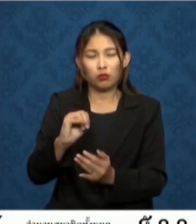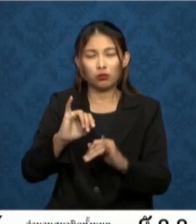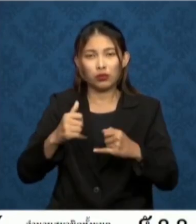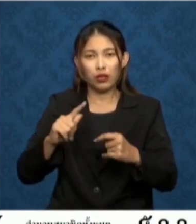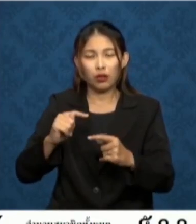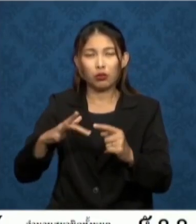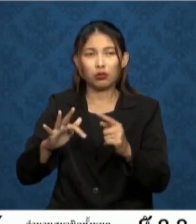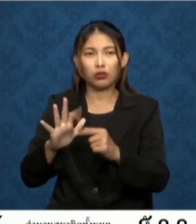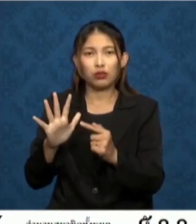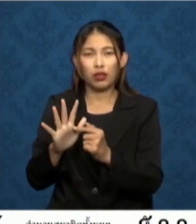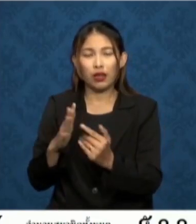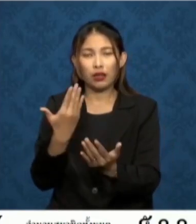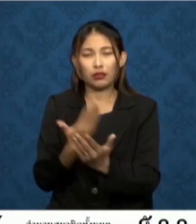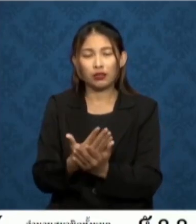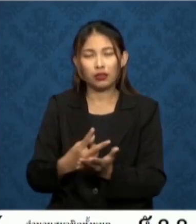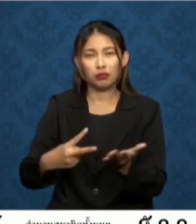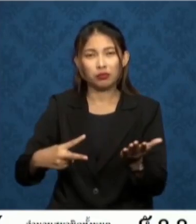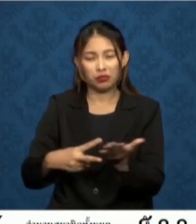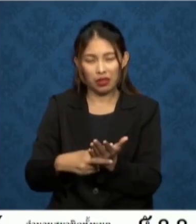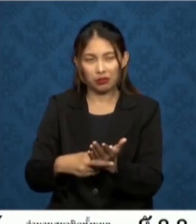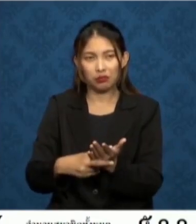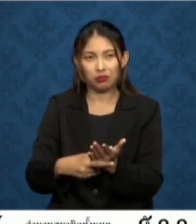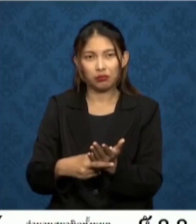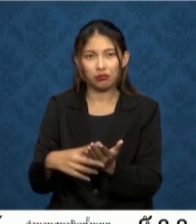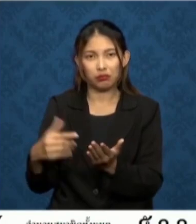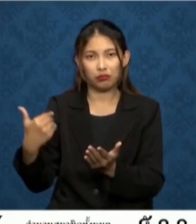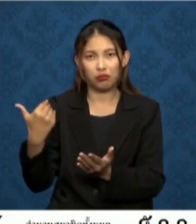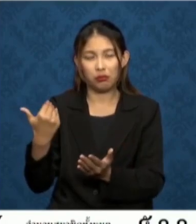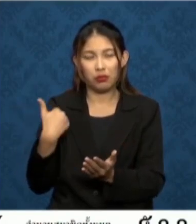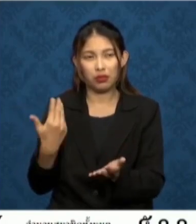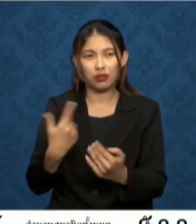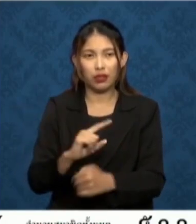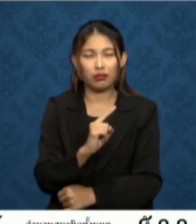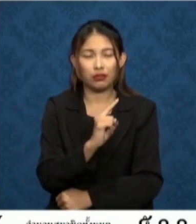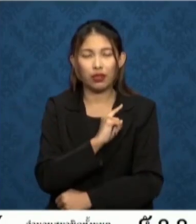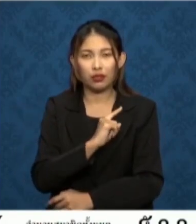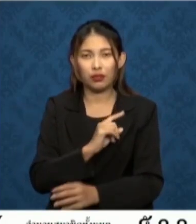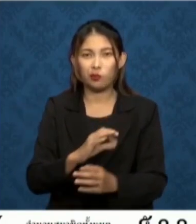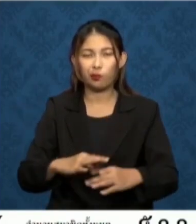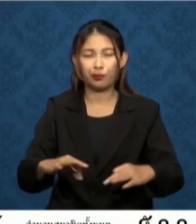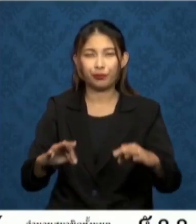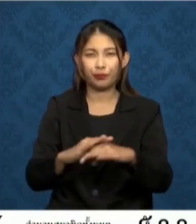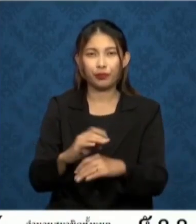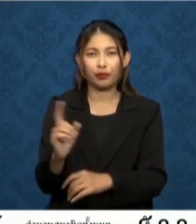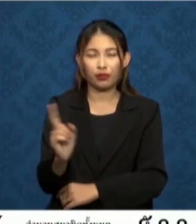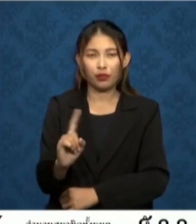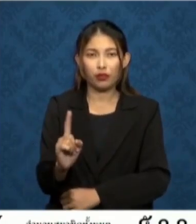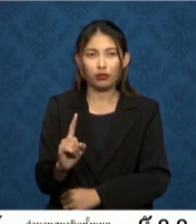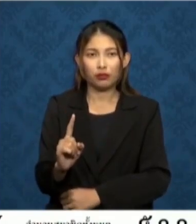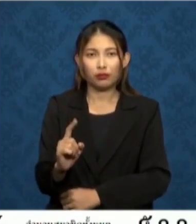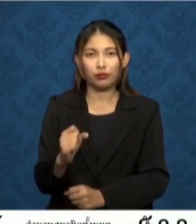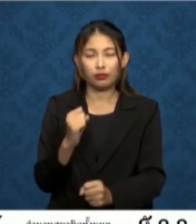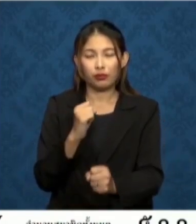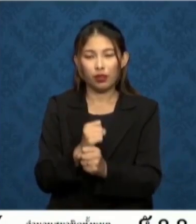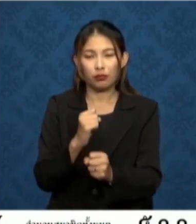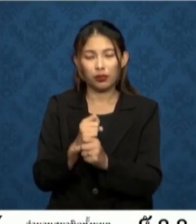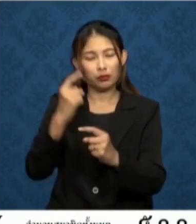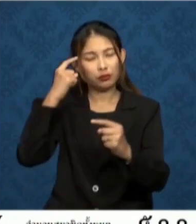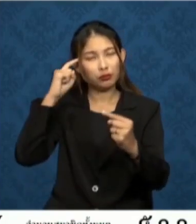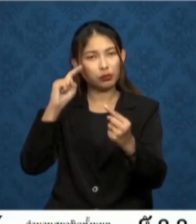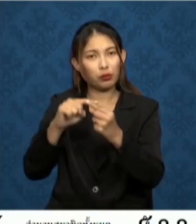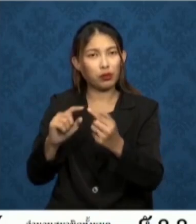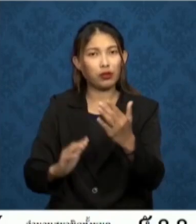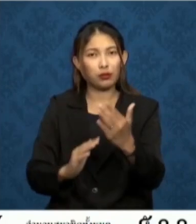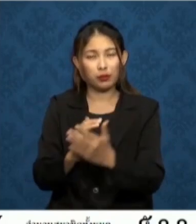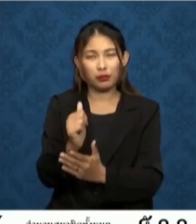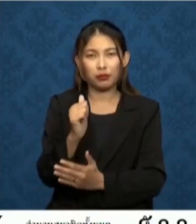ช่น้อยเลยครับและภารกิจที่มากไปกว่านั้นก็คือกรมเจ้าท่าจะสามารถทำงานได้บรรลุตามวัตถุประสง